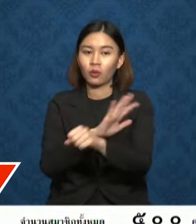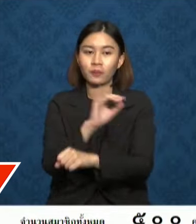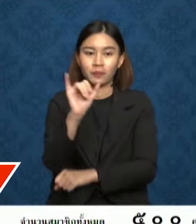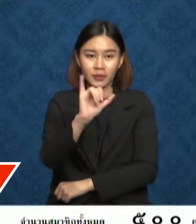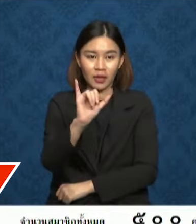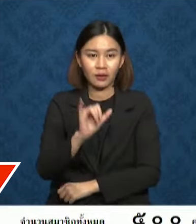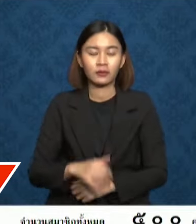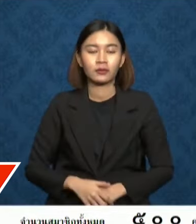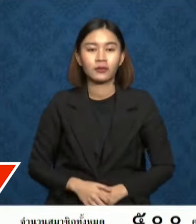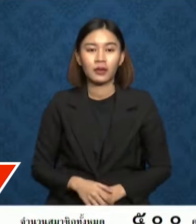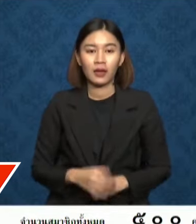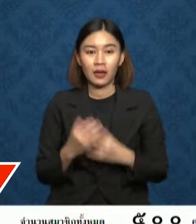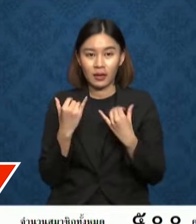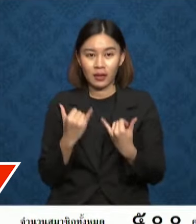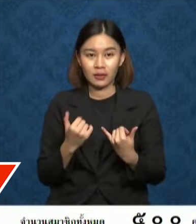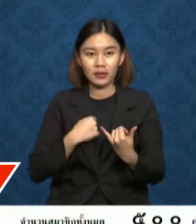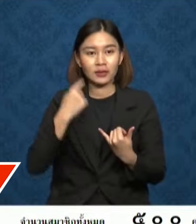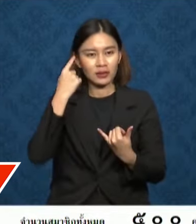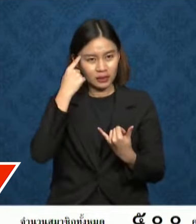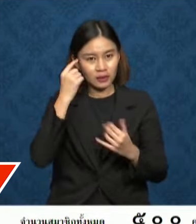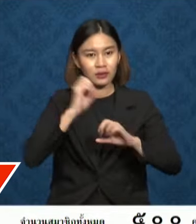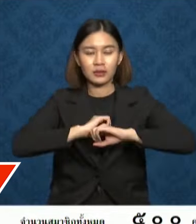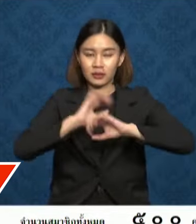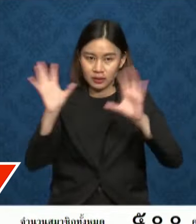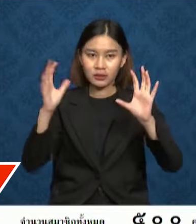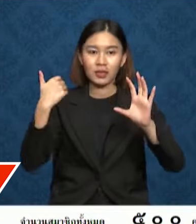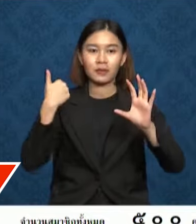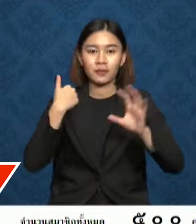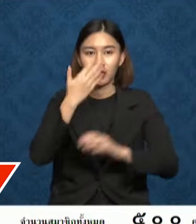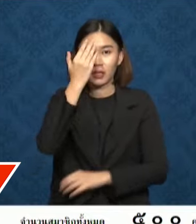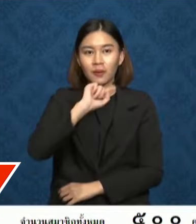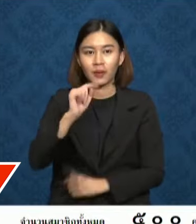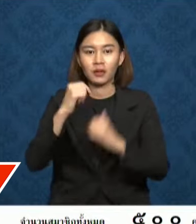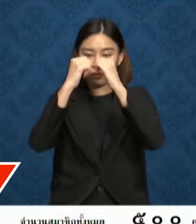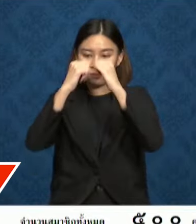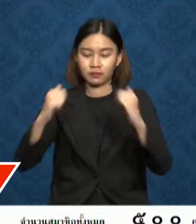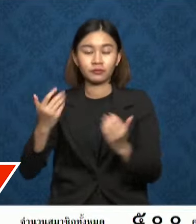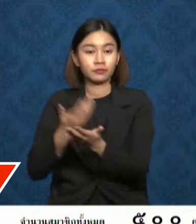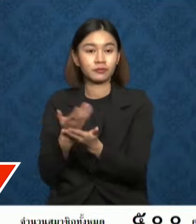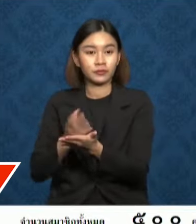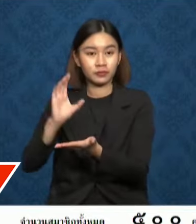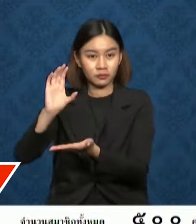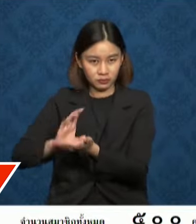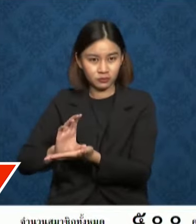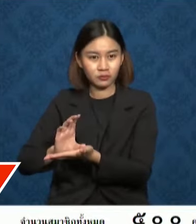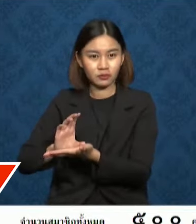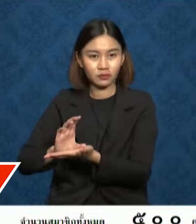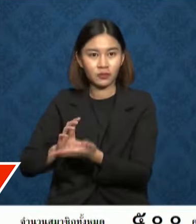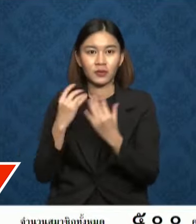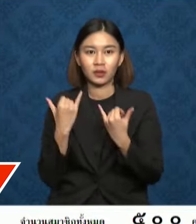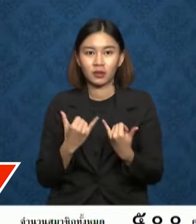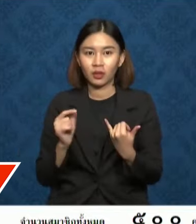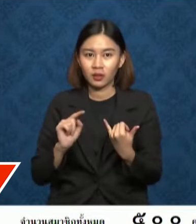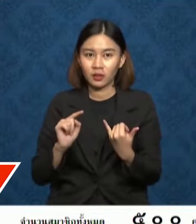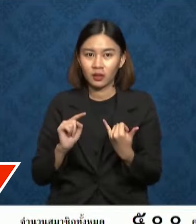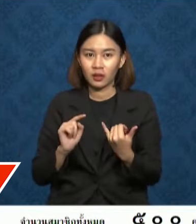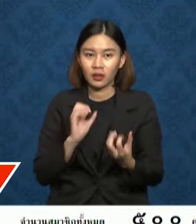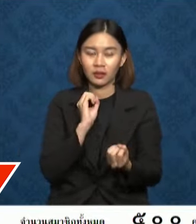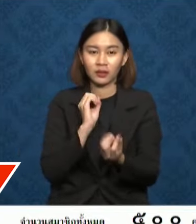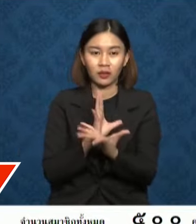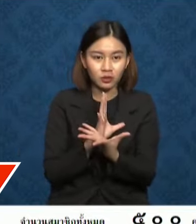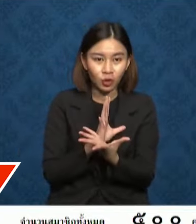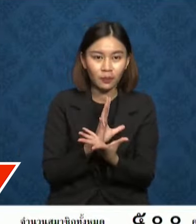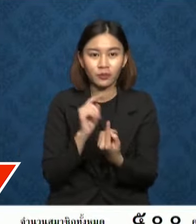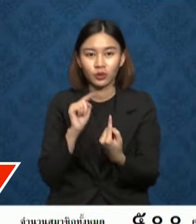ับฉนั้น alémบวามชัดเจนอะ สำนักสกัพระมาณกํลังจะเสี่ยงใ